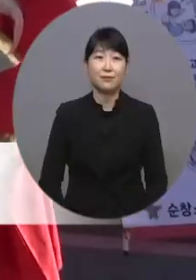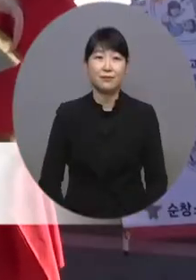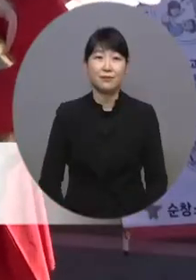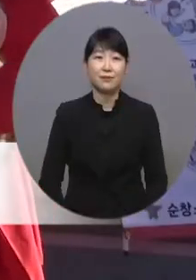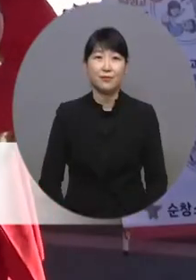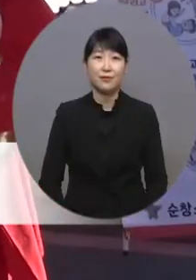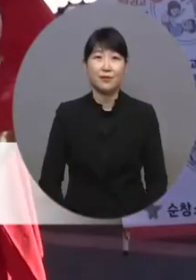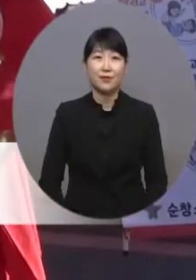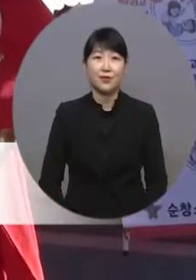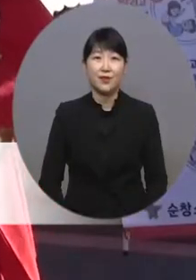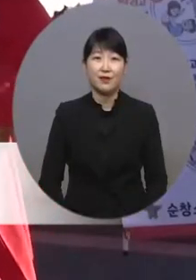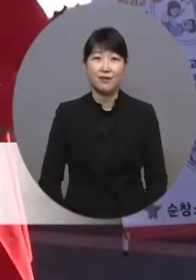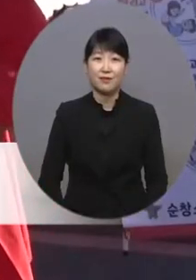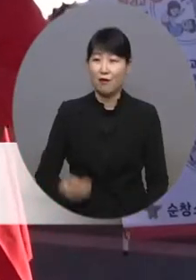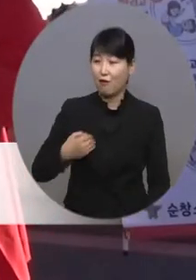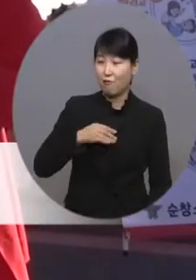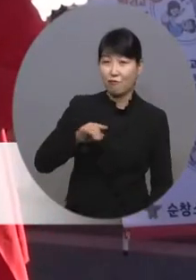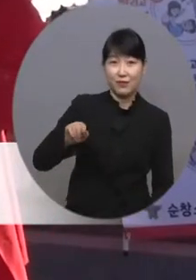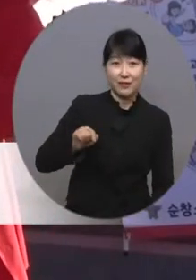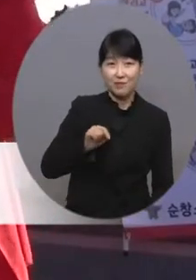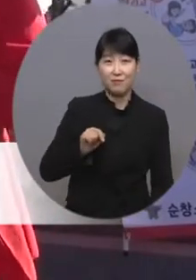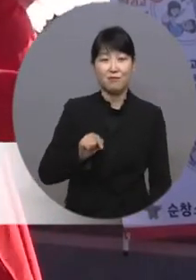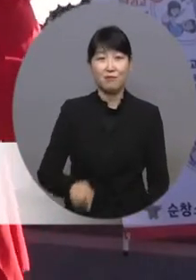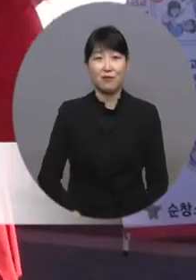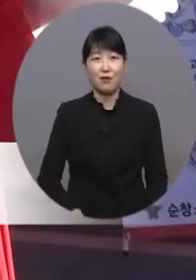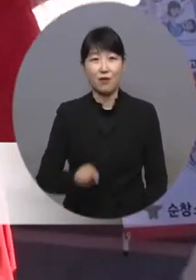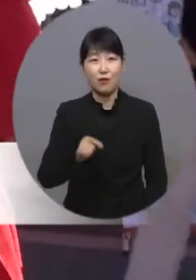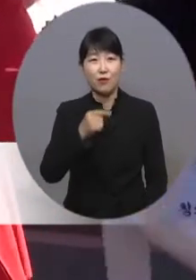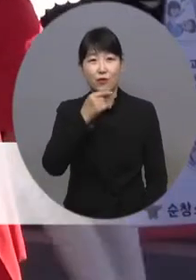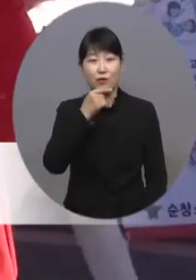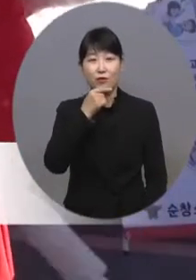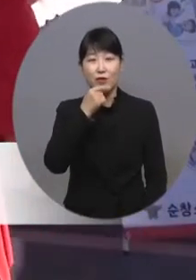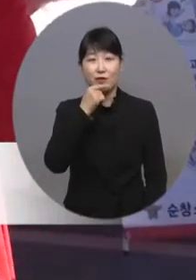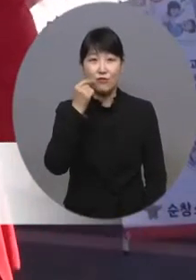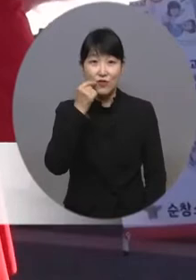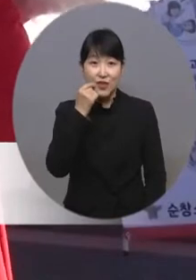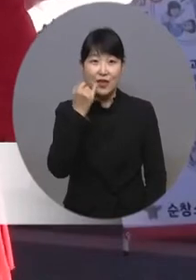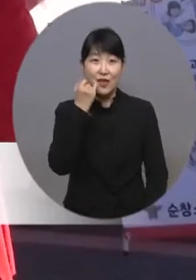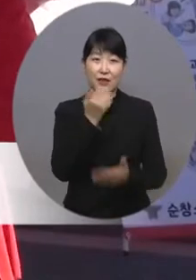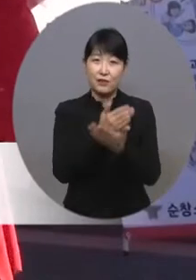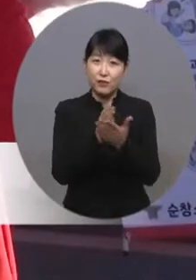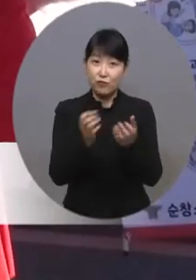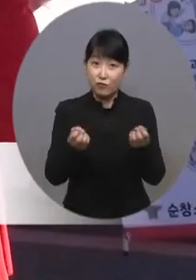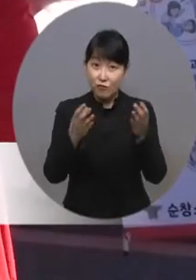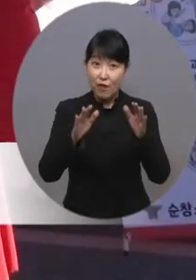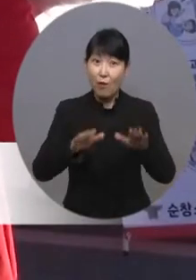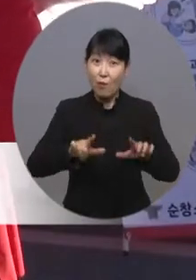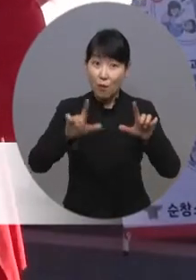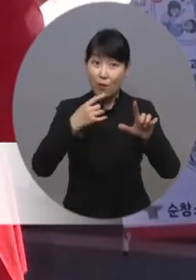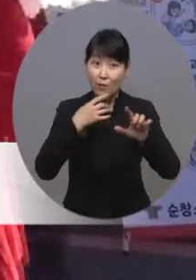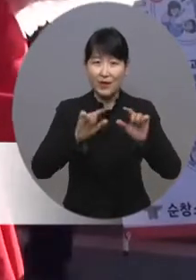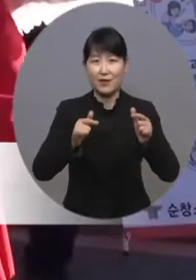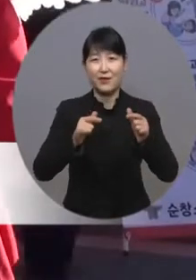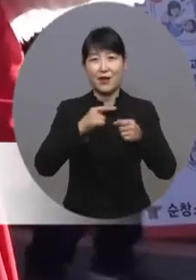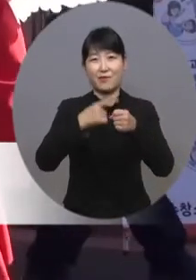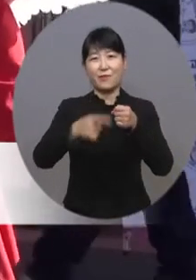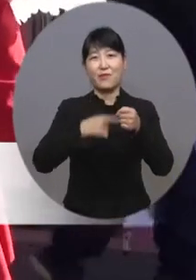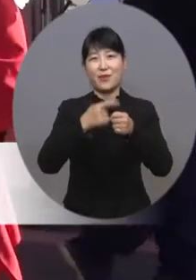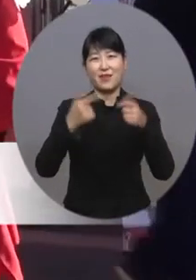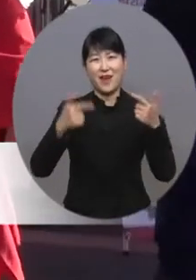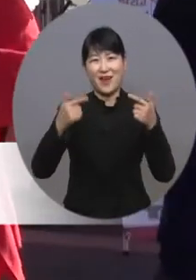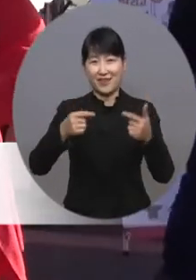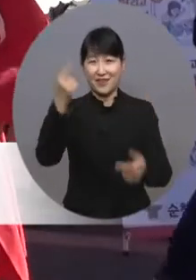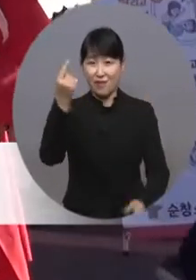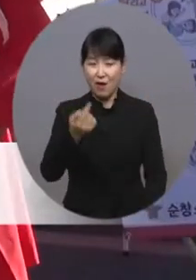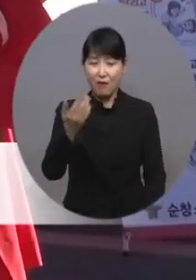저희가 이 순창 장류축제를 올해만 처음 온 게 아니라 몇 년째 오고 있는데요. 저희가 수많은